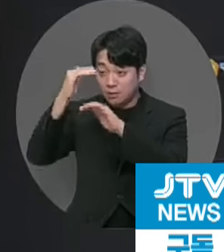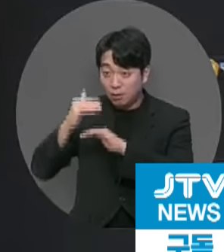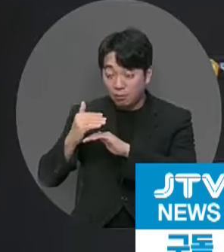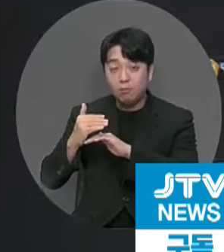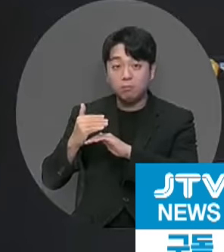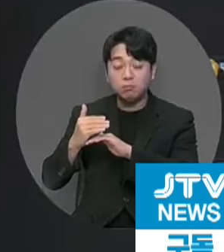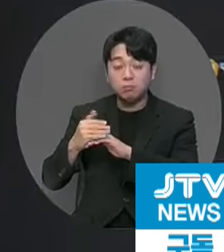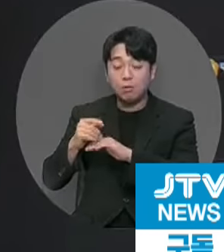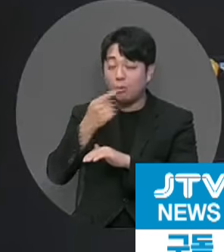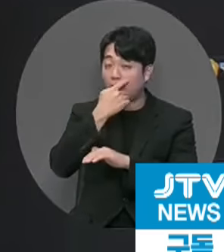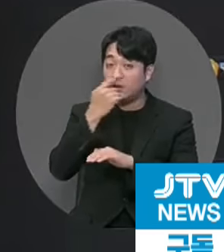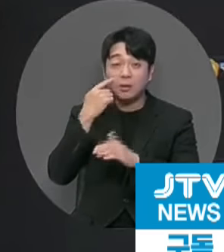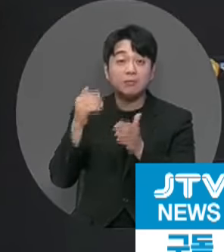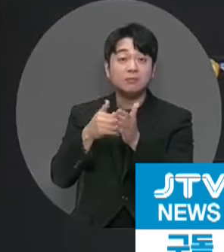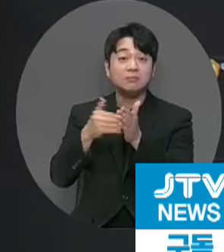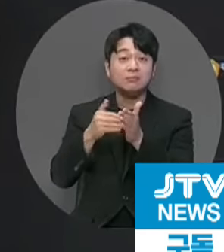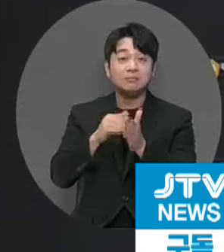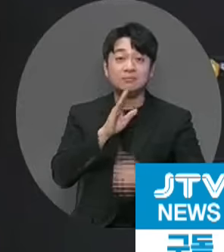다음에 두 번째는